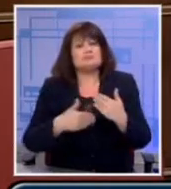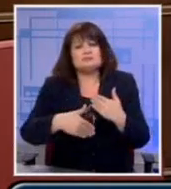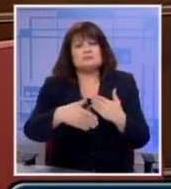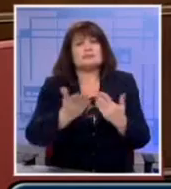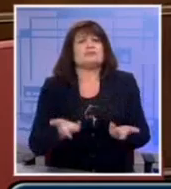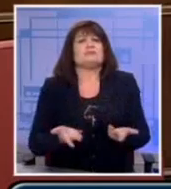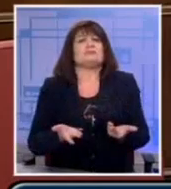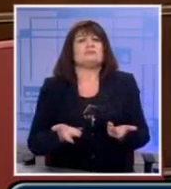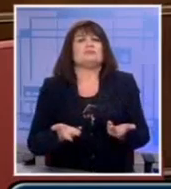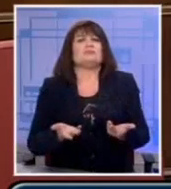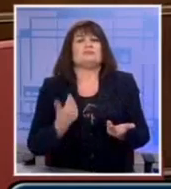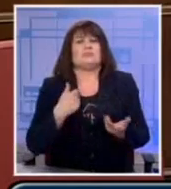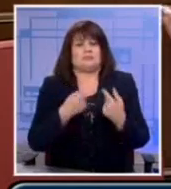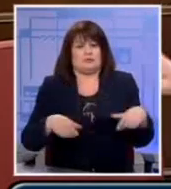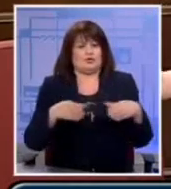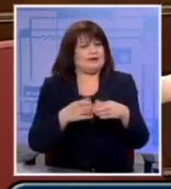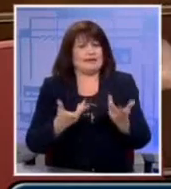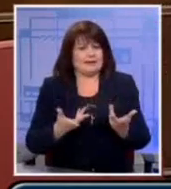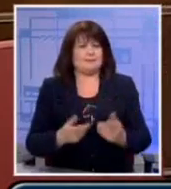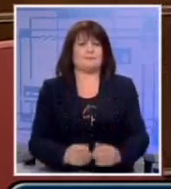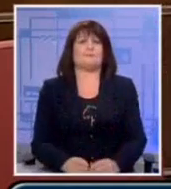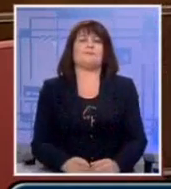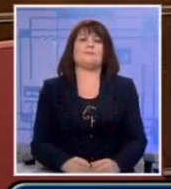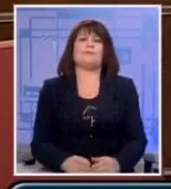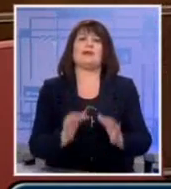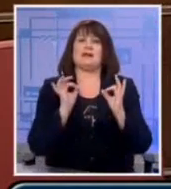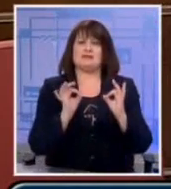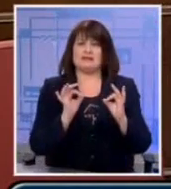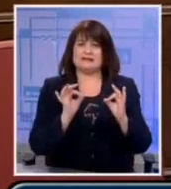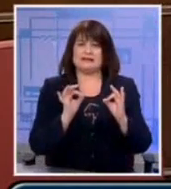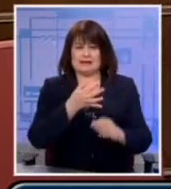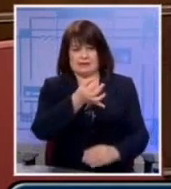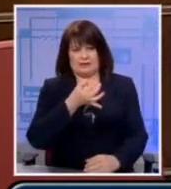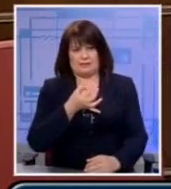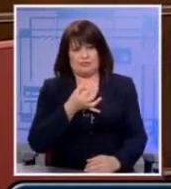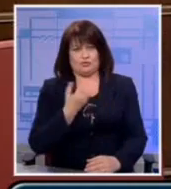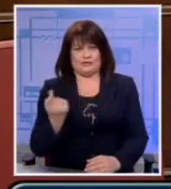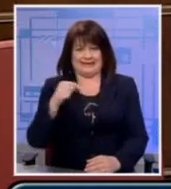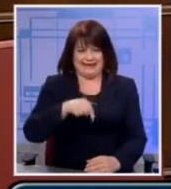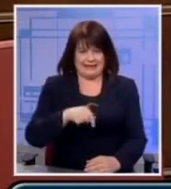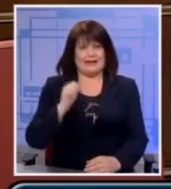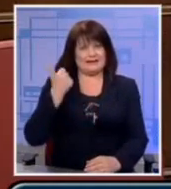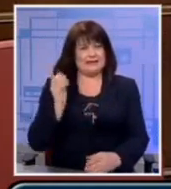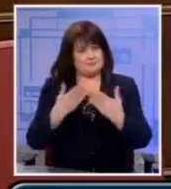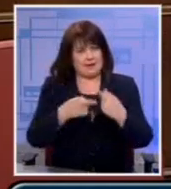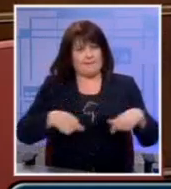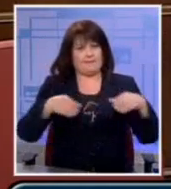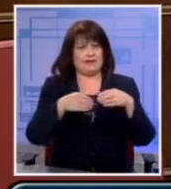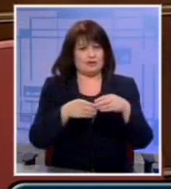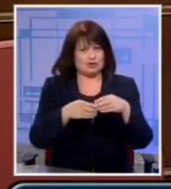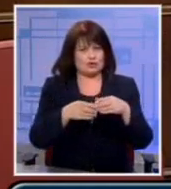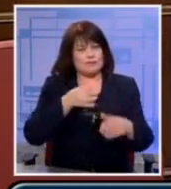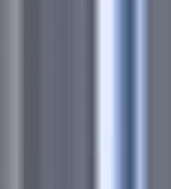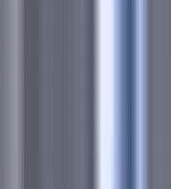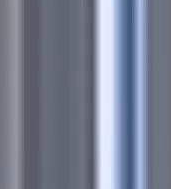να κινηθούμε εμείς ως Επιτροπή τώρα. Βέβαια, θα σας πω και το σχόλιο που κάνατε για την παρουσία μου τη χθεσινή στην Επιτροπή, στην οποία